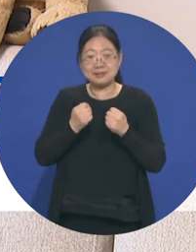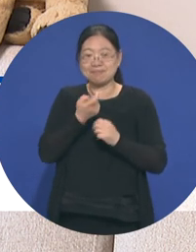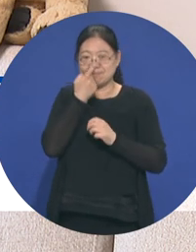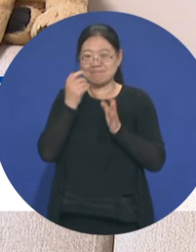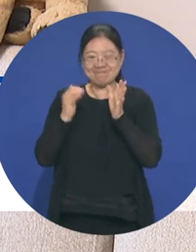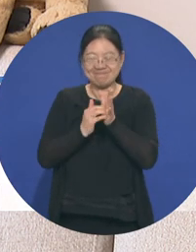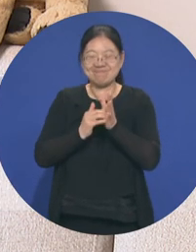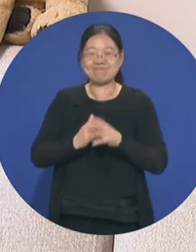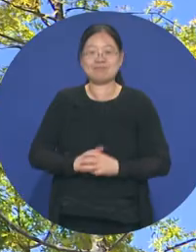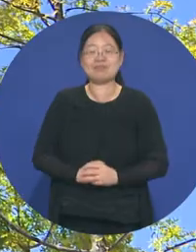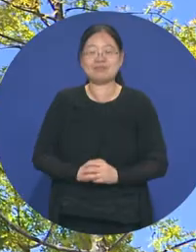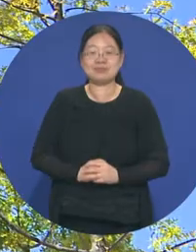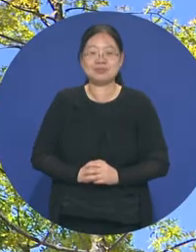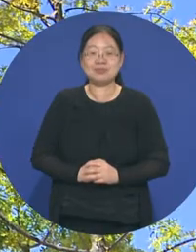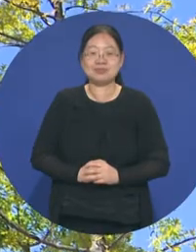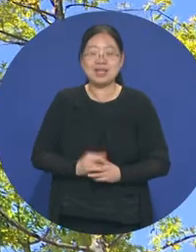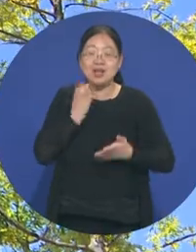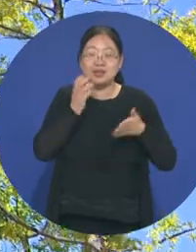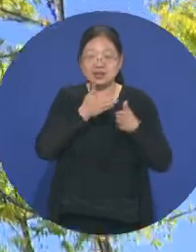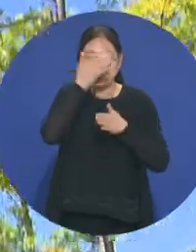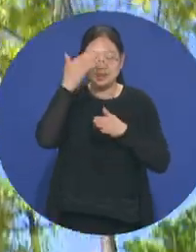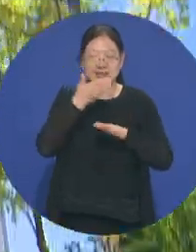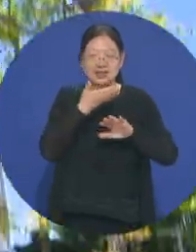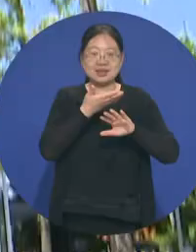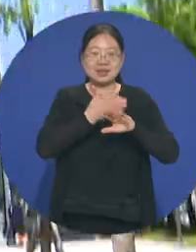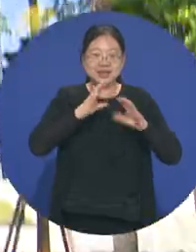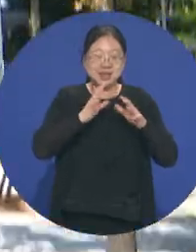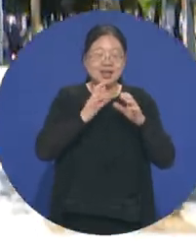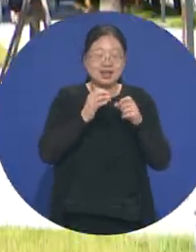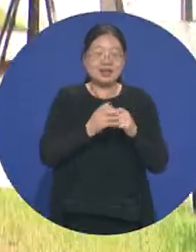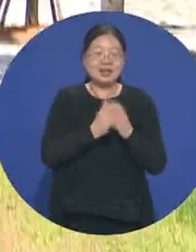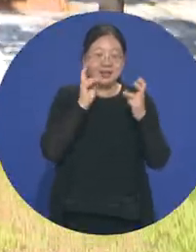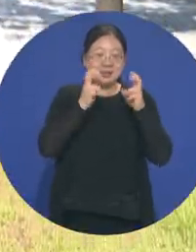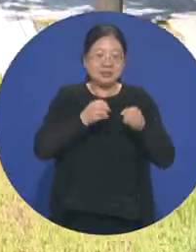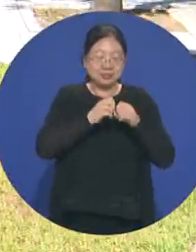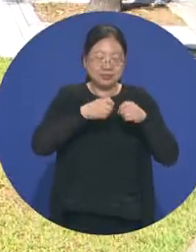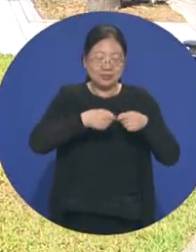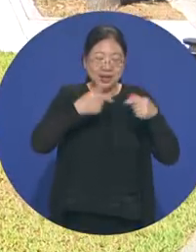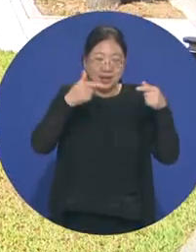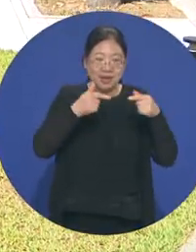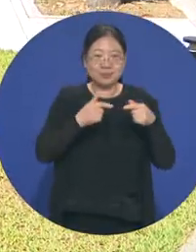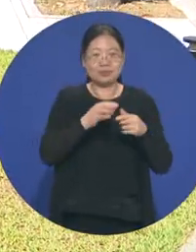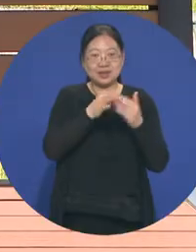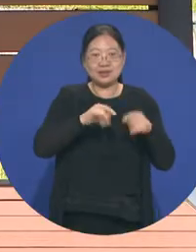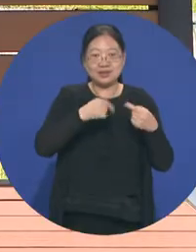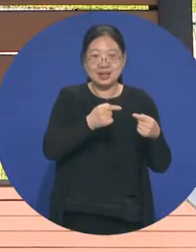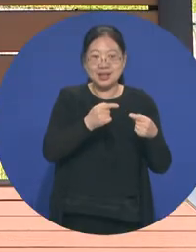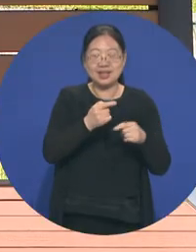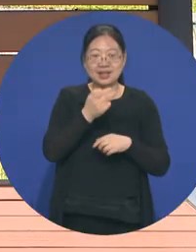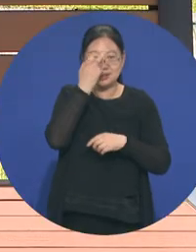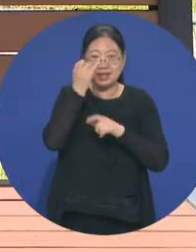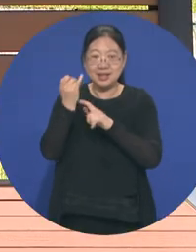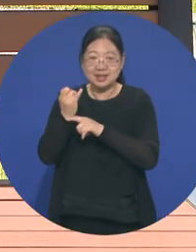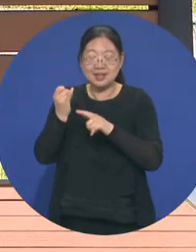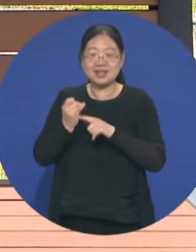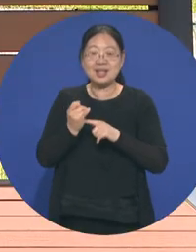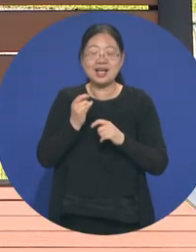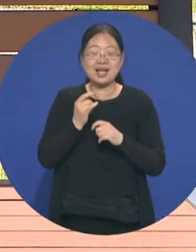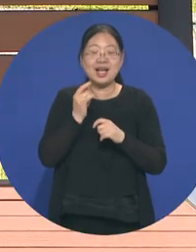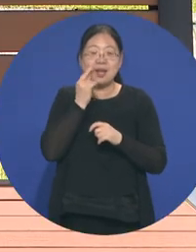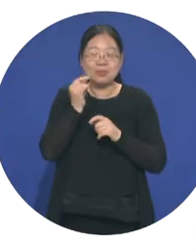걸 배울 수 있었다고 생각합니다 경기 청년 해외 주창업 기회 확충 프로그램에 참여했던 최재은 씨는 지난달 일본 기업의